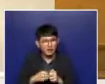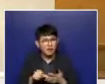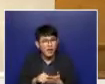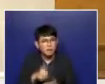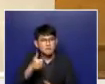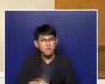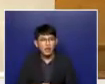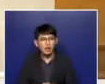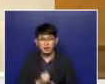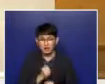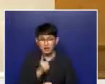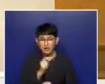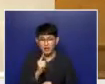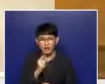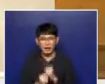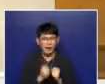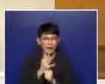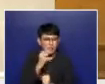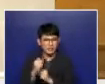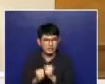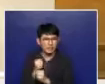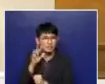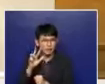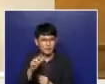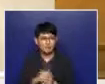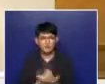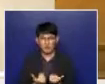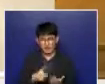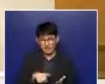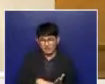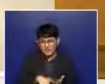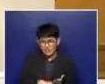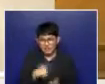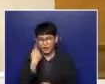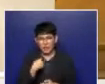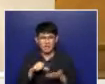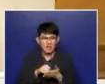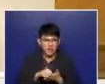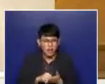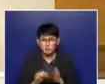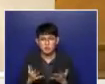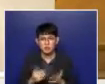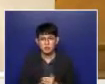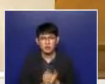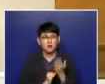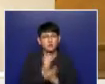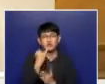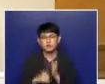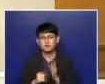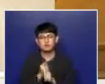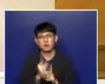กทมก็ไม่มีสตางค์ตอนนั้นคุณทักษิณเป็นนายกรัฐมนตรี44นี่คุณทักษิณเป็นนายก